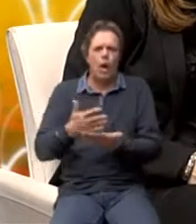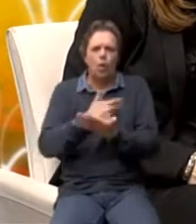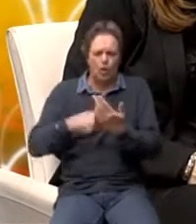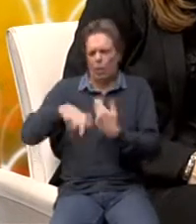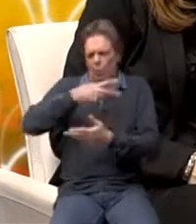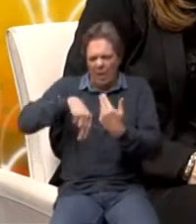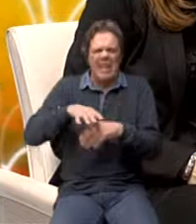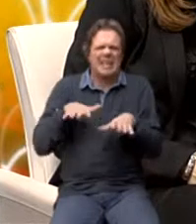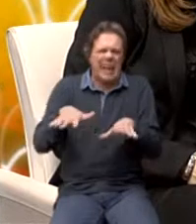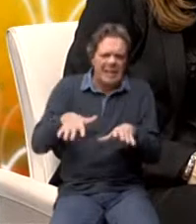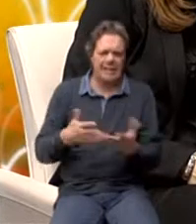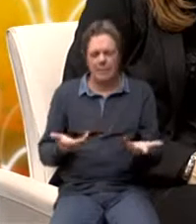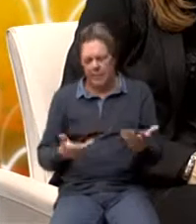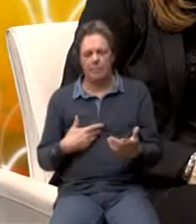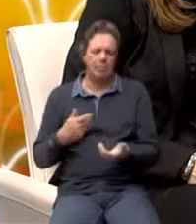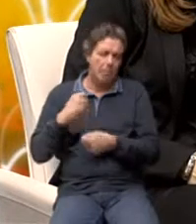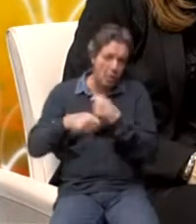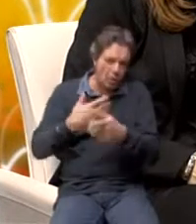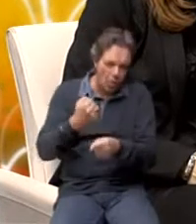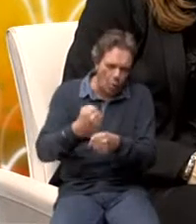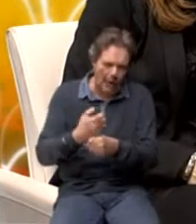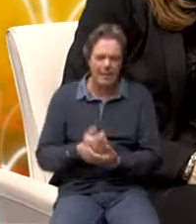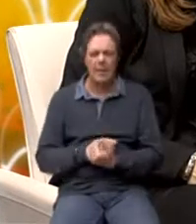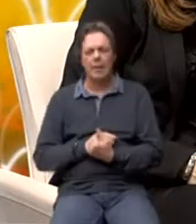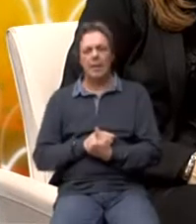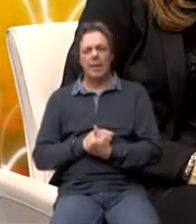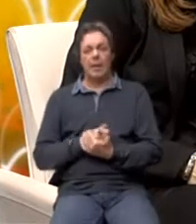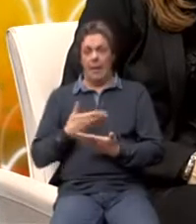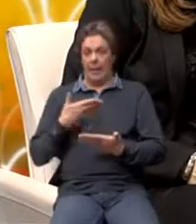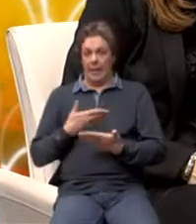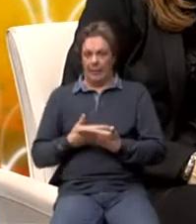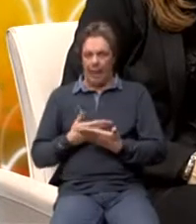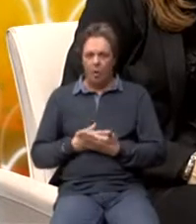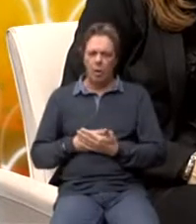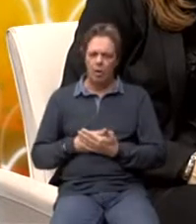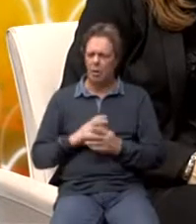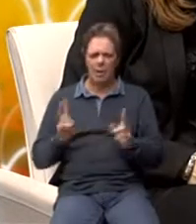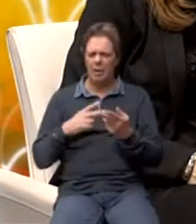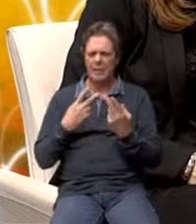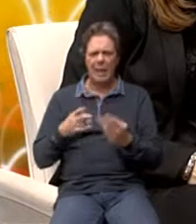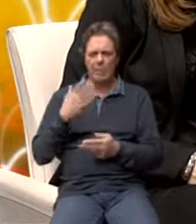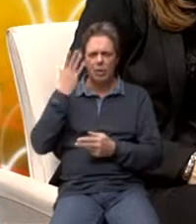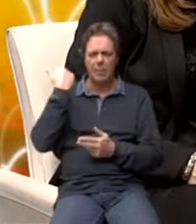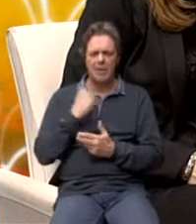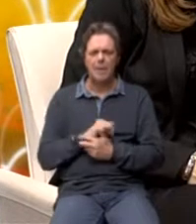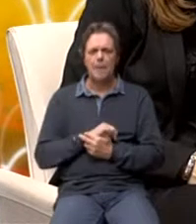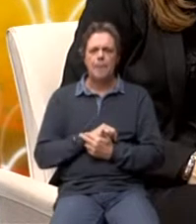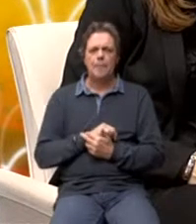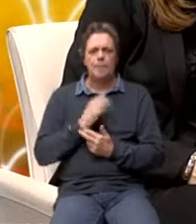koji doživljava, prema poslu s kojim obavlja. Tako da je ne može biti,